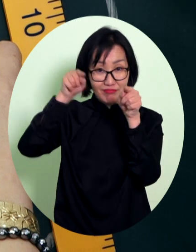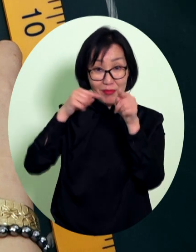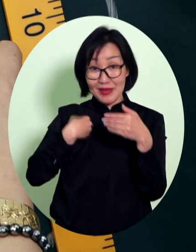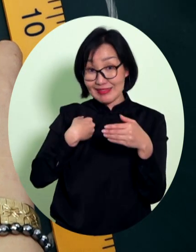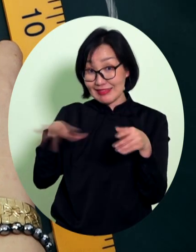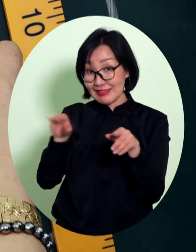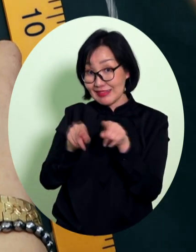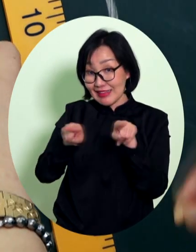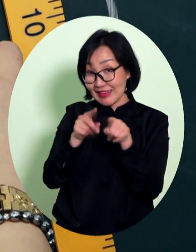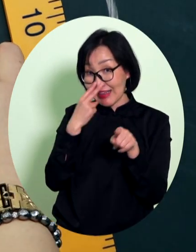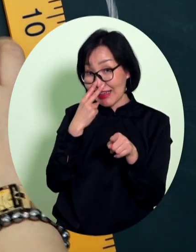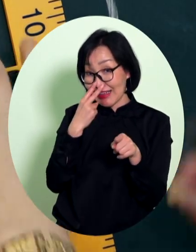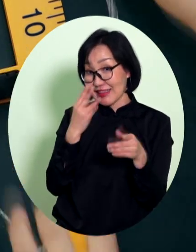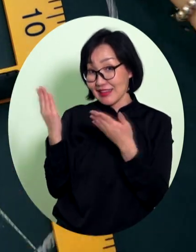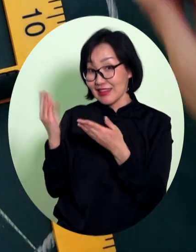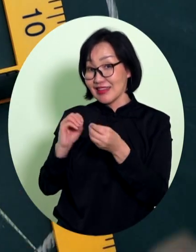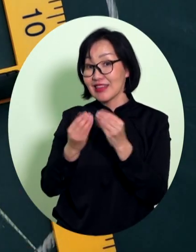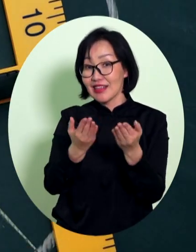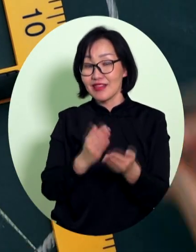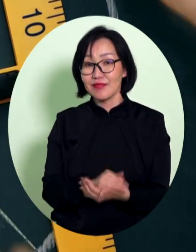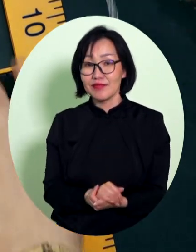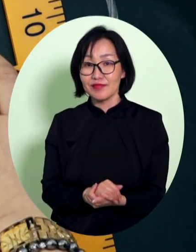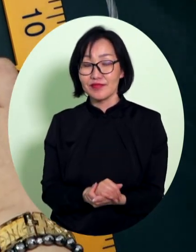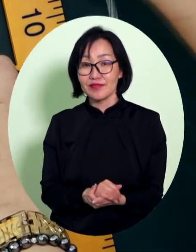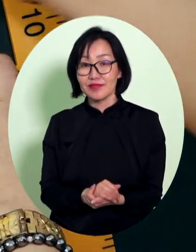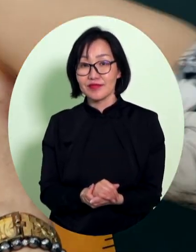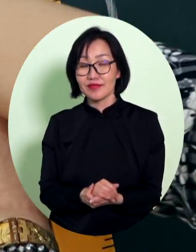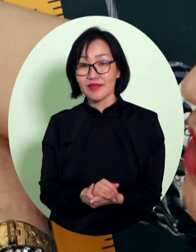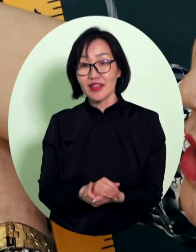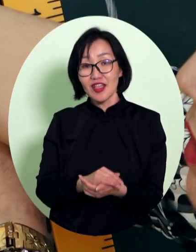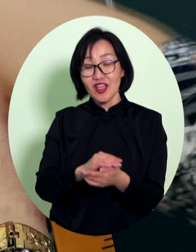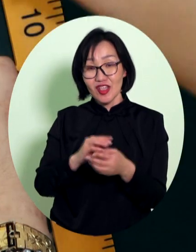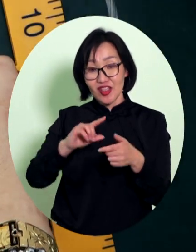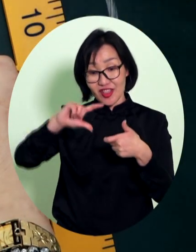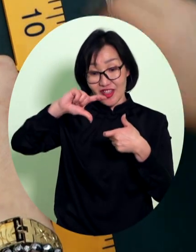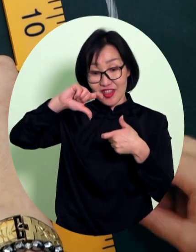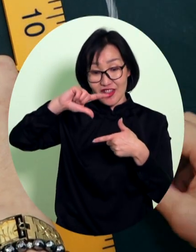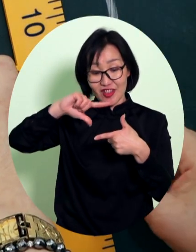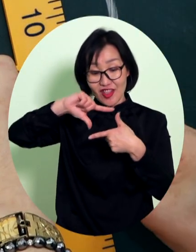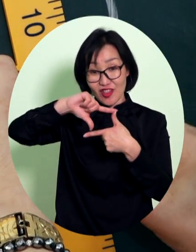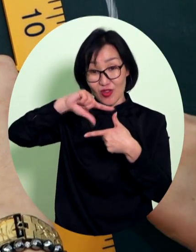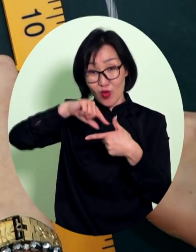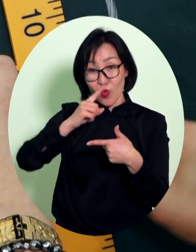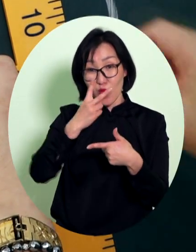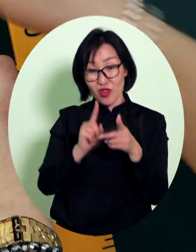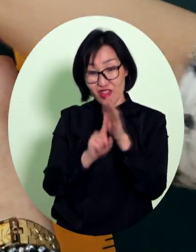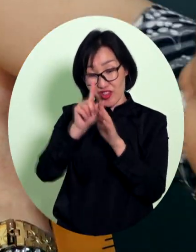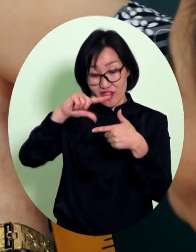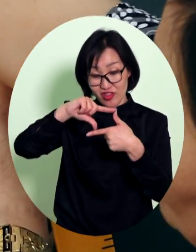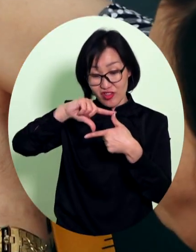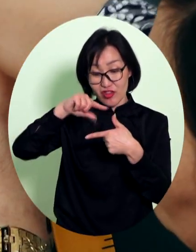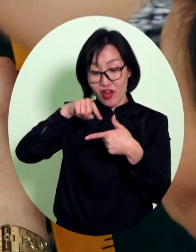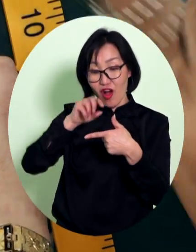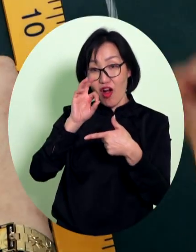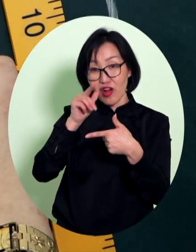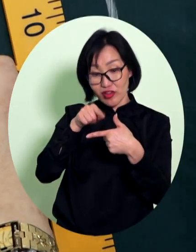орыг тойргийн дурын цэгтэр тэмдэглээд тэгш өнцөг үүсгэгч, тэгш өнцөг үүсгэгч хоёр талын огтлолын цэгийг